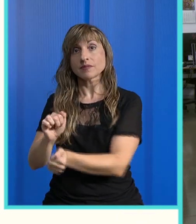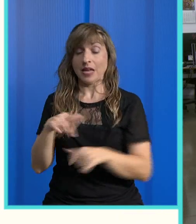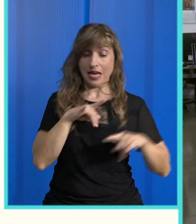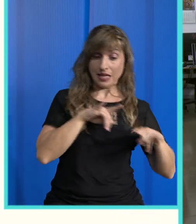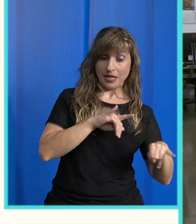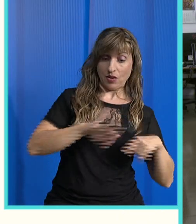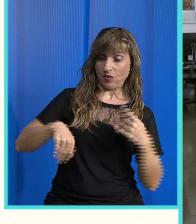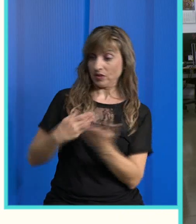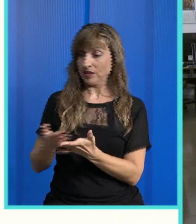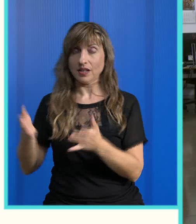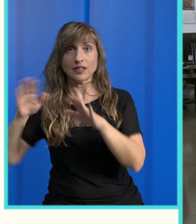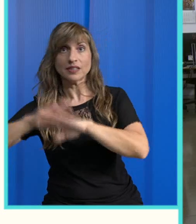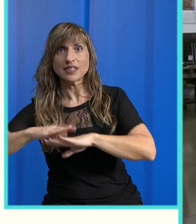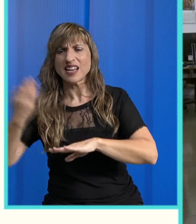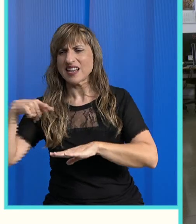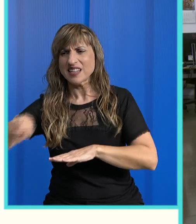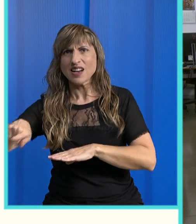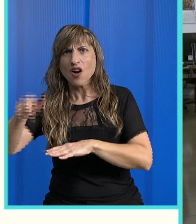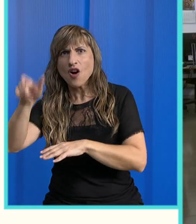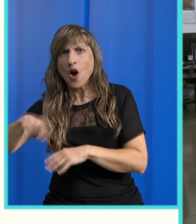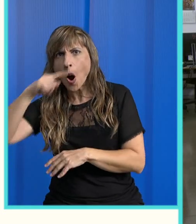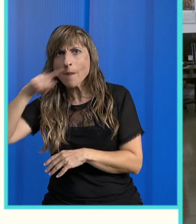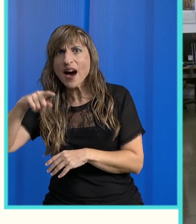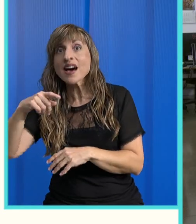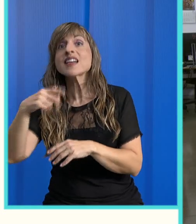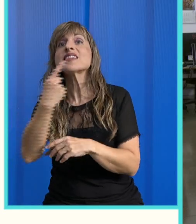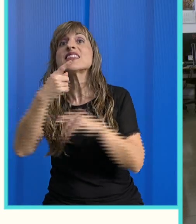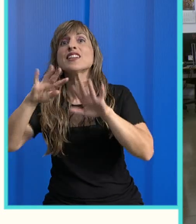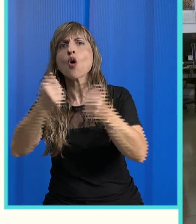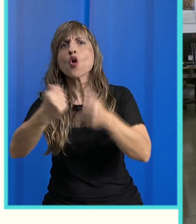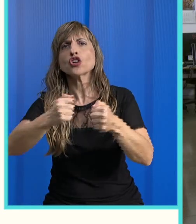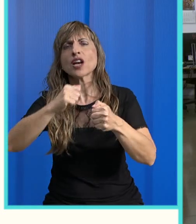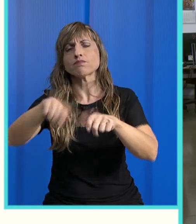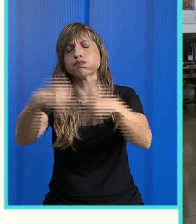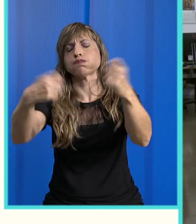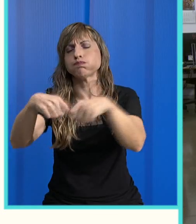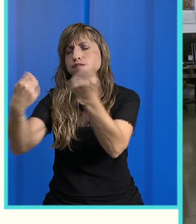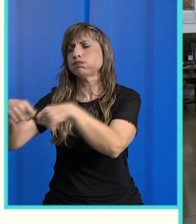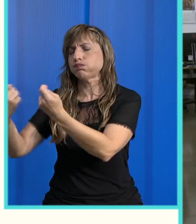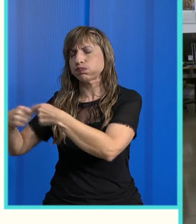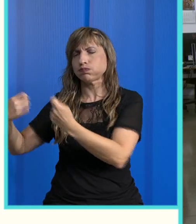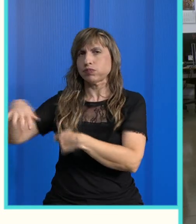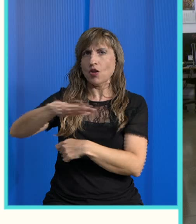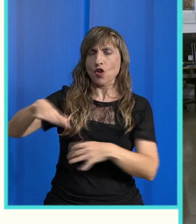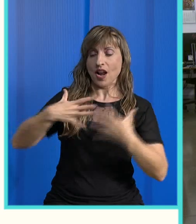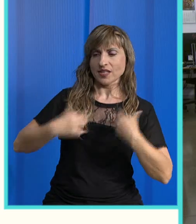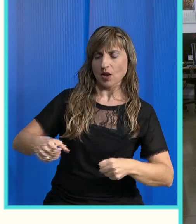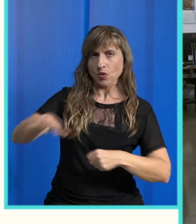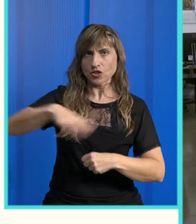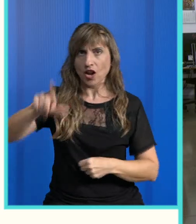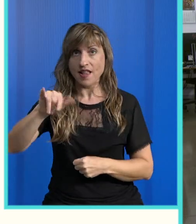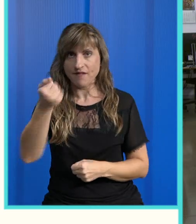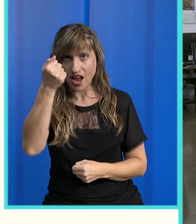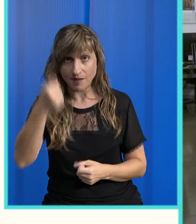passada nit l'home hauria provocat destrosses en 19 cotxes en aparcaments municipals de la Salut Illa Fiam. El